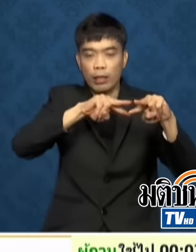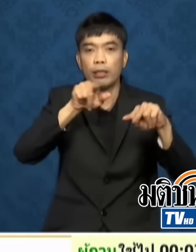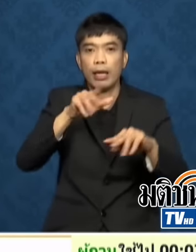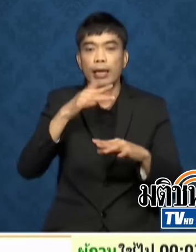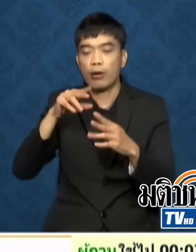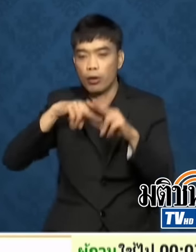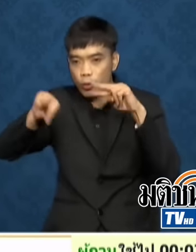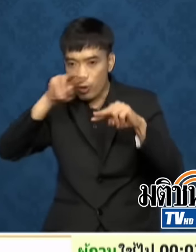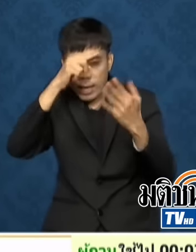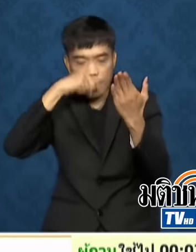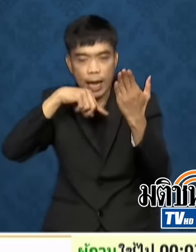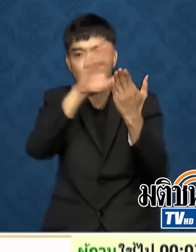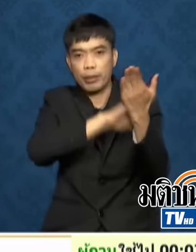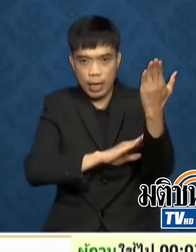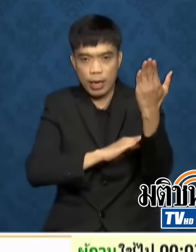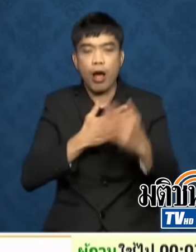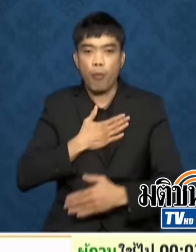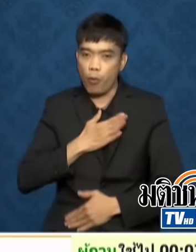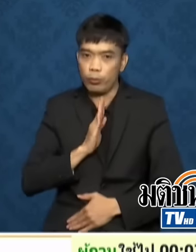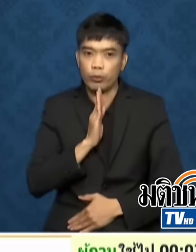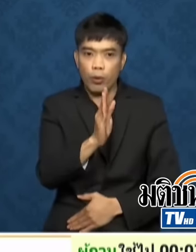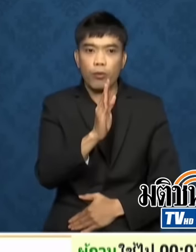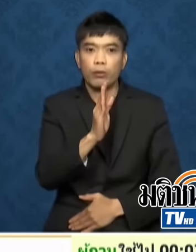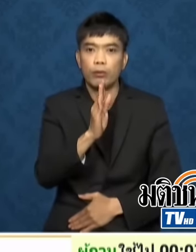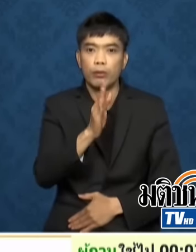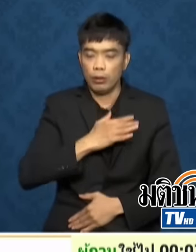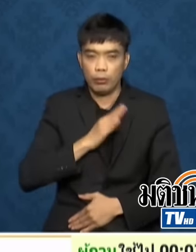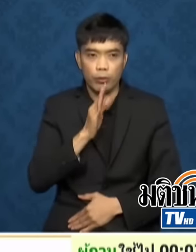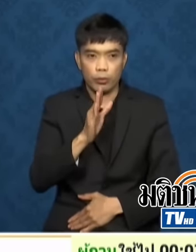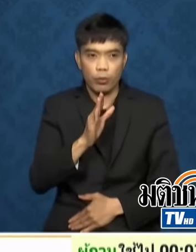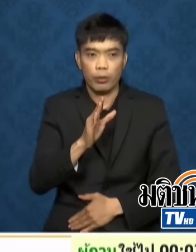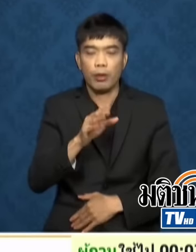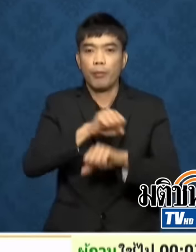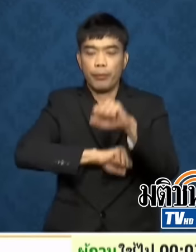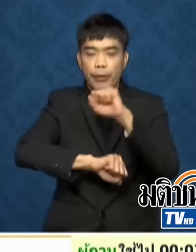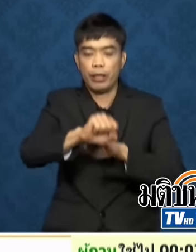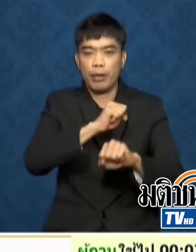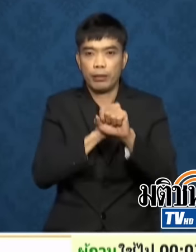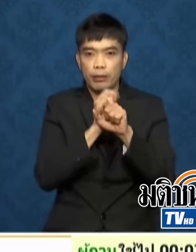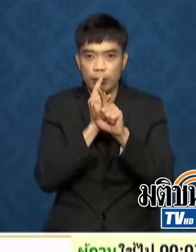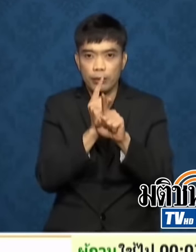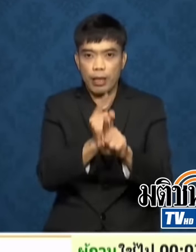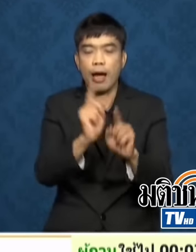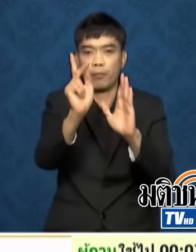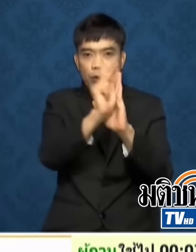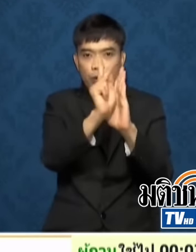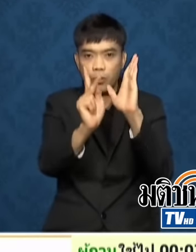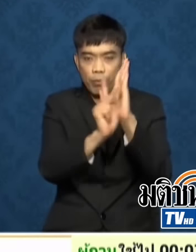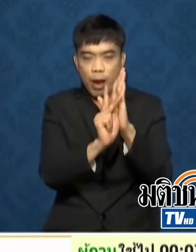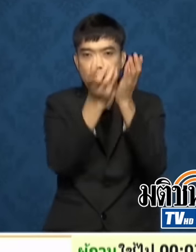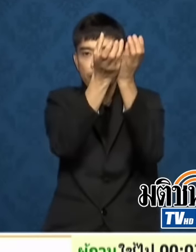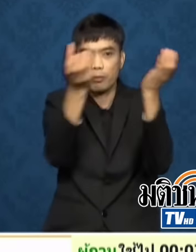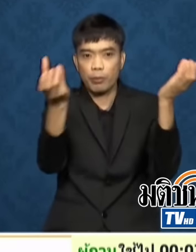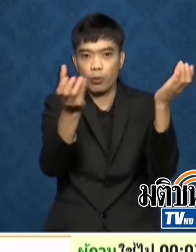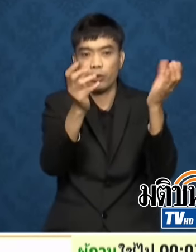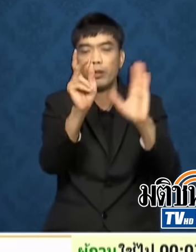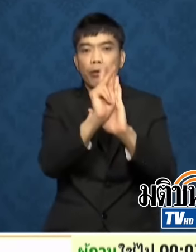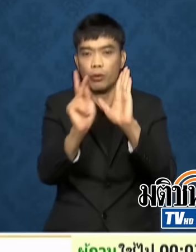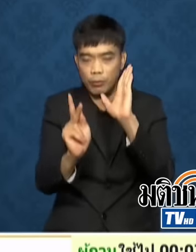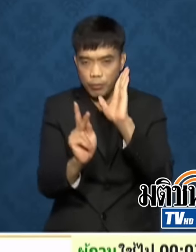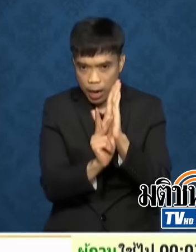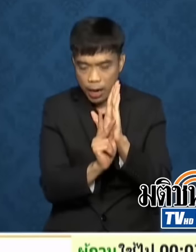แผ่นดินผมจะยึดมั่นในกฎหมายรัฐธรรมนูญกฎหม